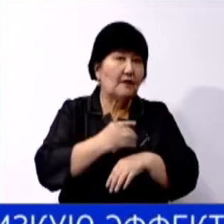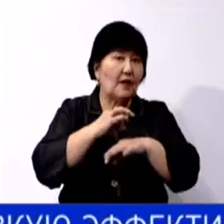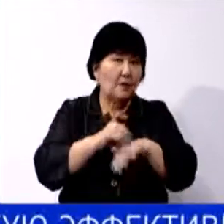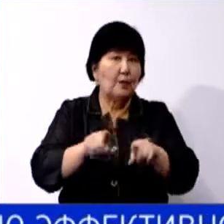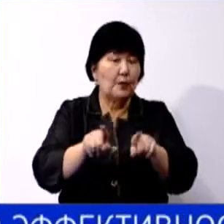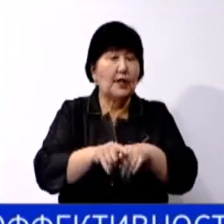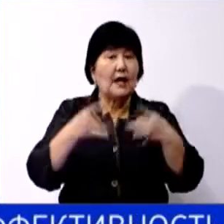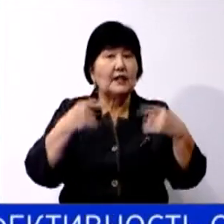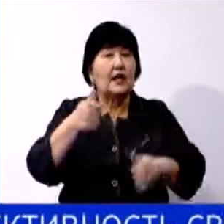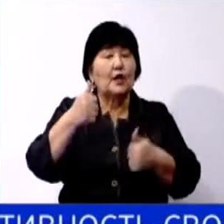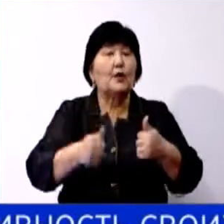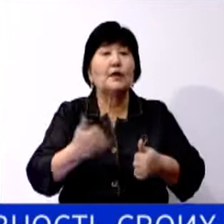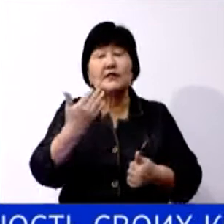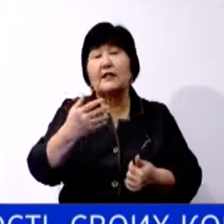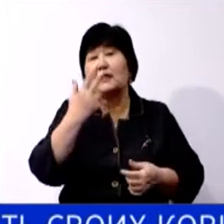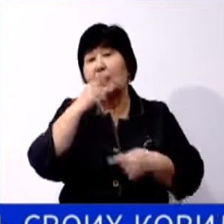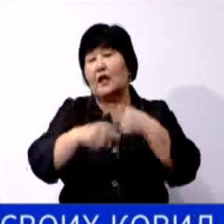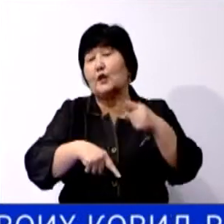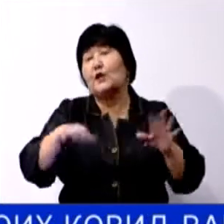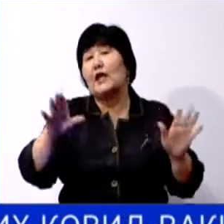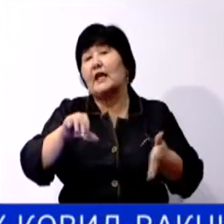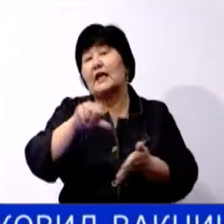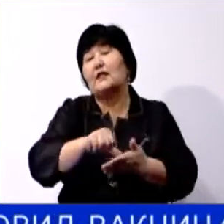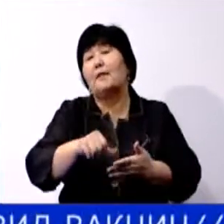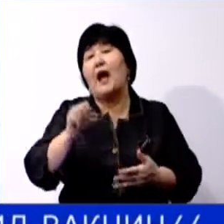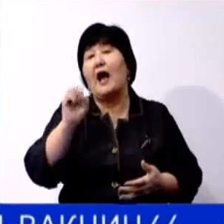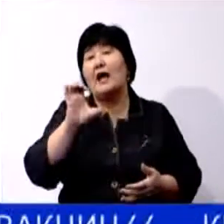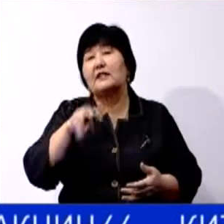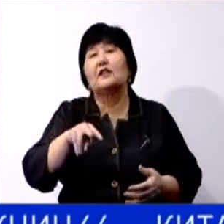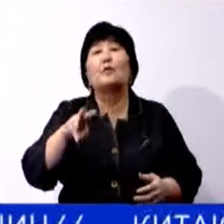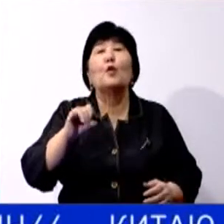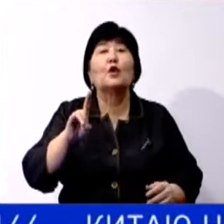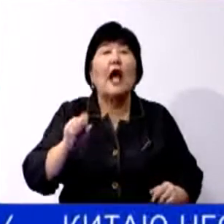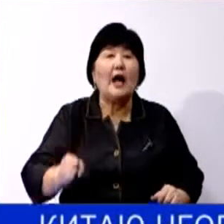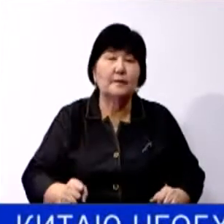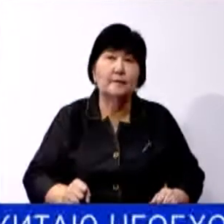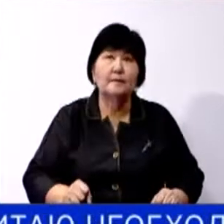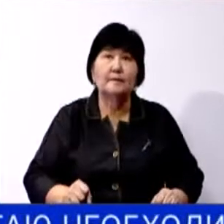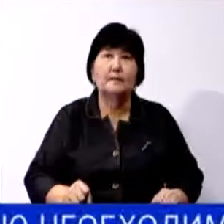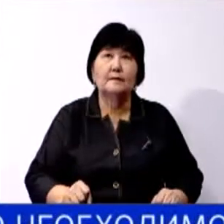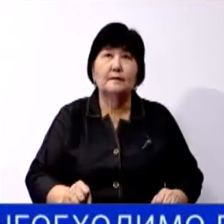проводится телеконкурс среди традиционных исполнителей «Асылмура».